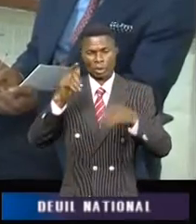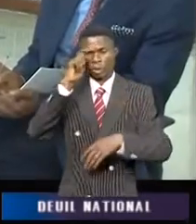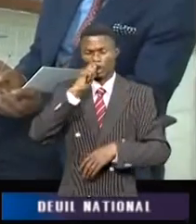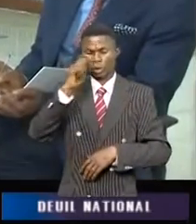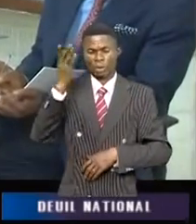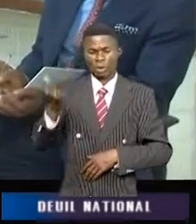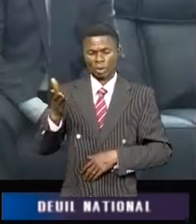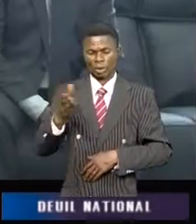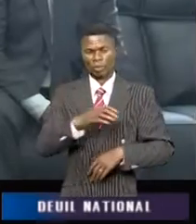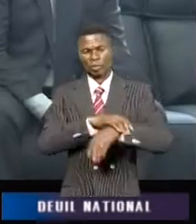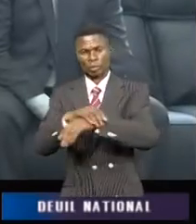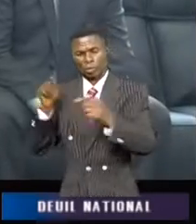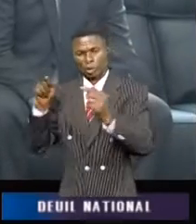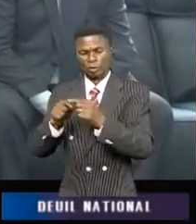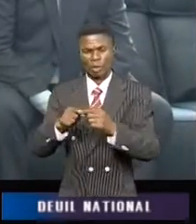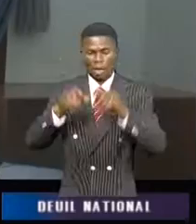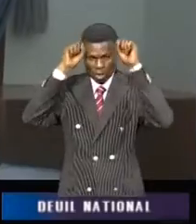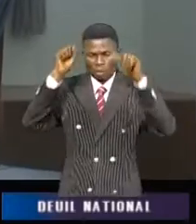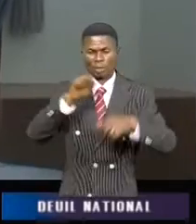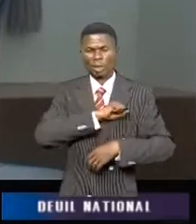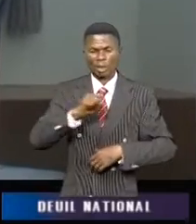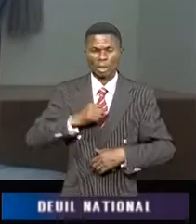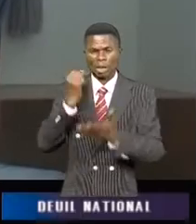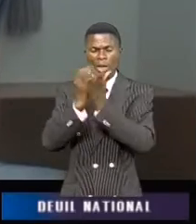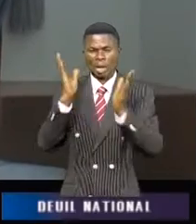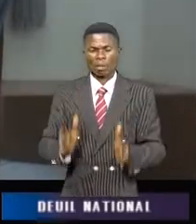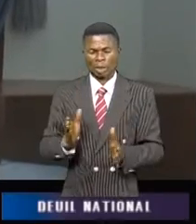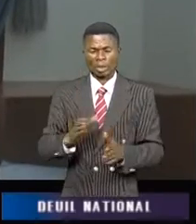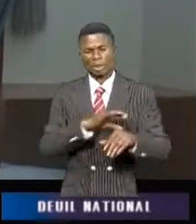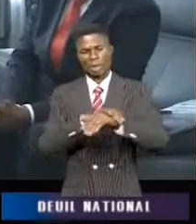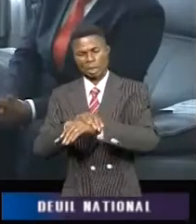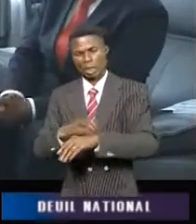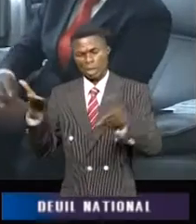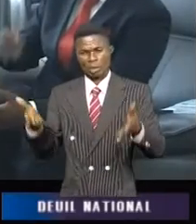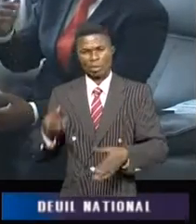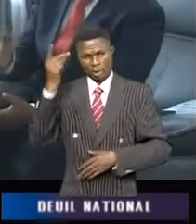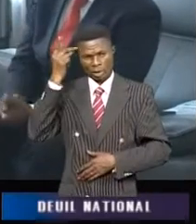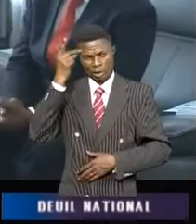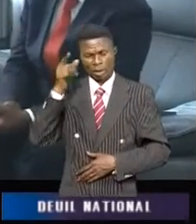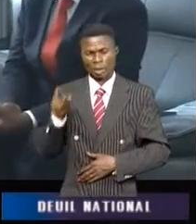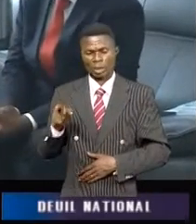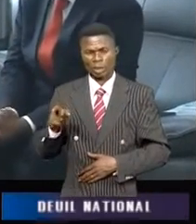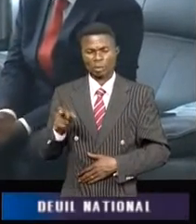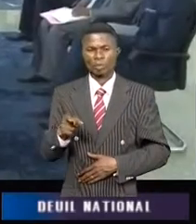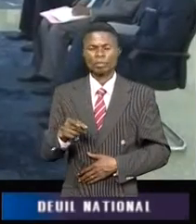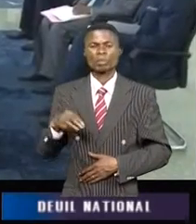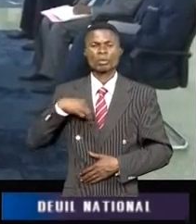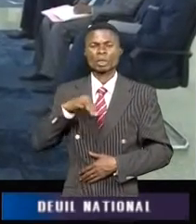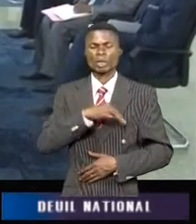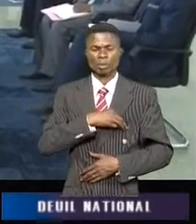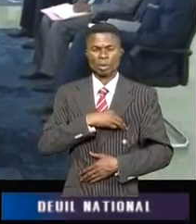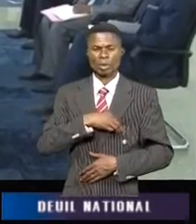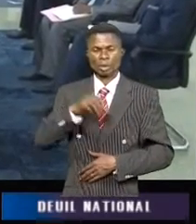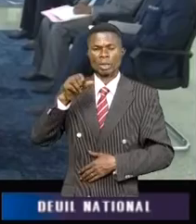tunisien. Conduit auprès de Modeste Baati par l'ambassadeur tunisien accrédité en RDC, Bouzekri Mili, les membres de